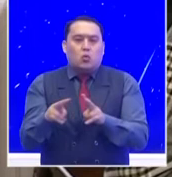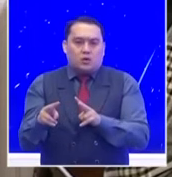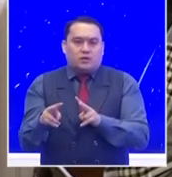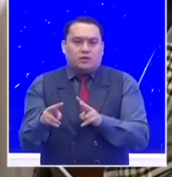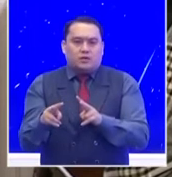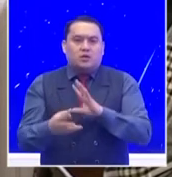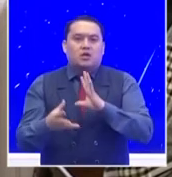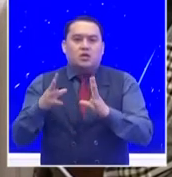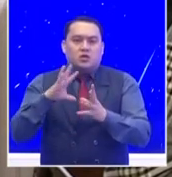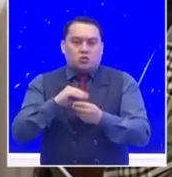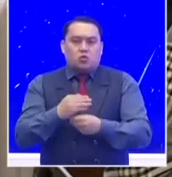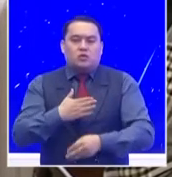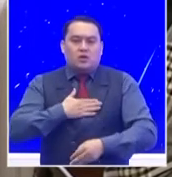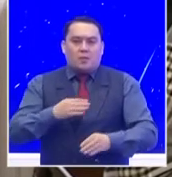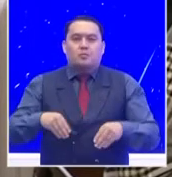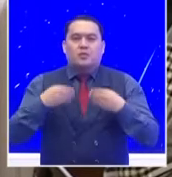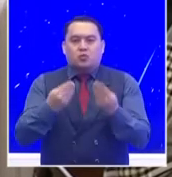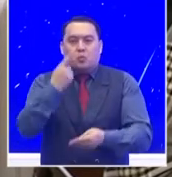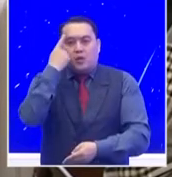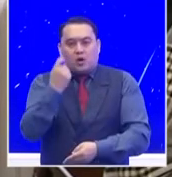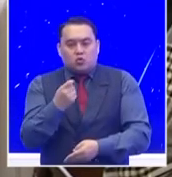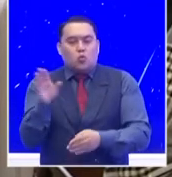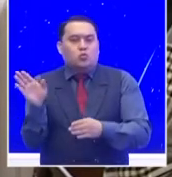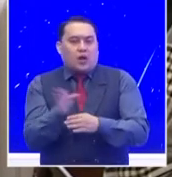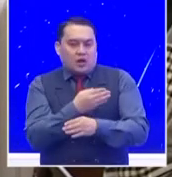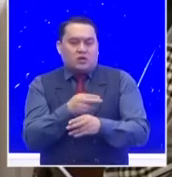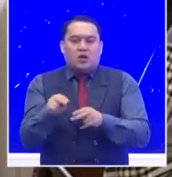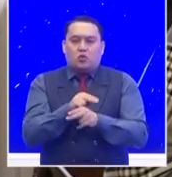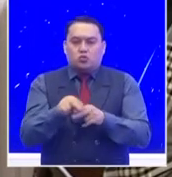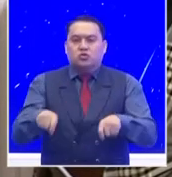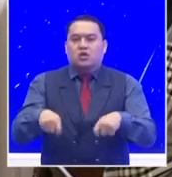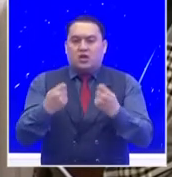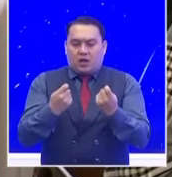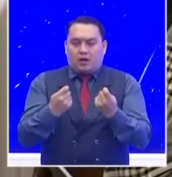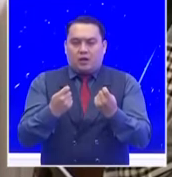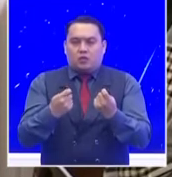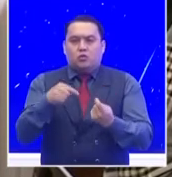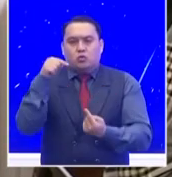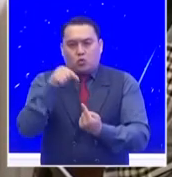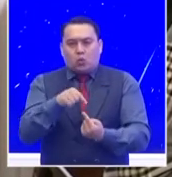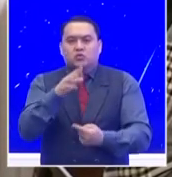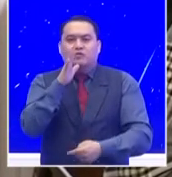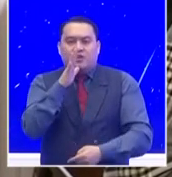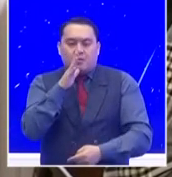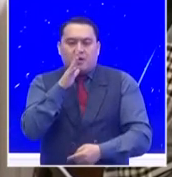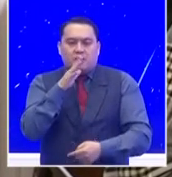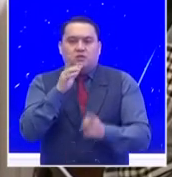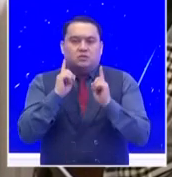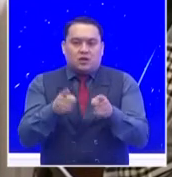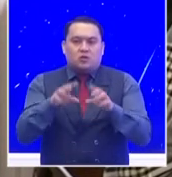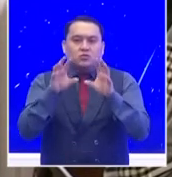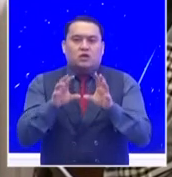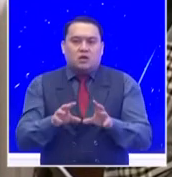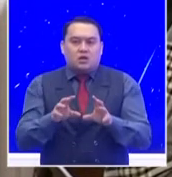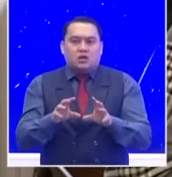по итогам которого нами выдается предписание об устранении данного нарушения с указанием конкретных сроков согласно действующему